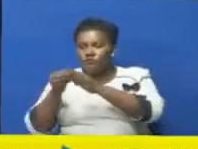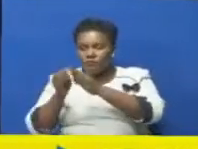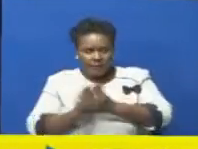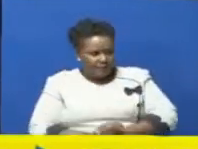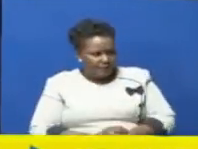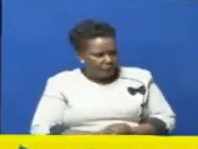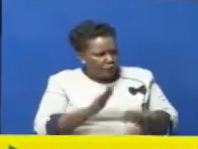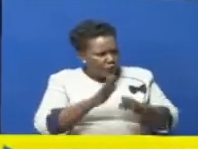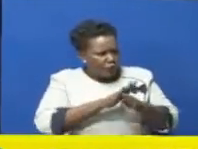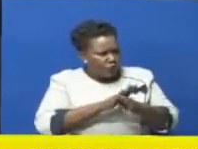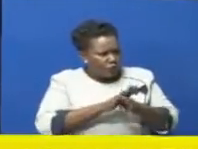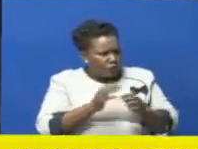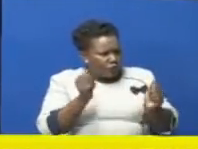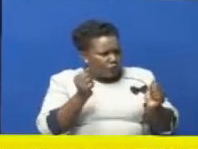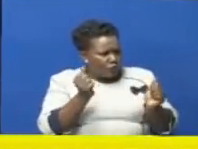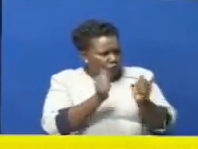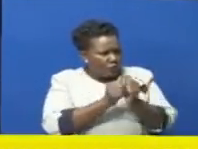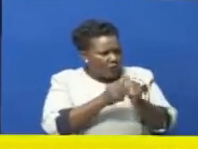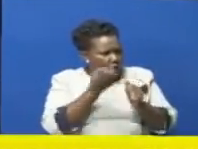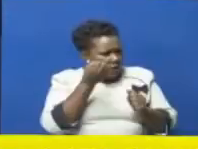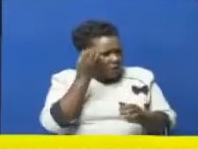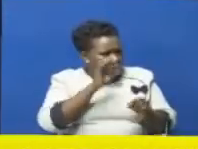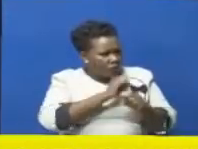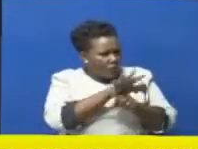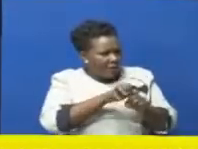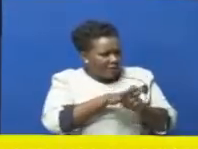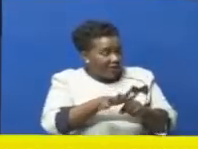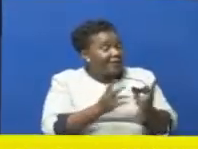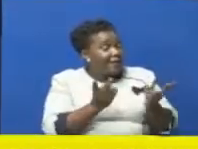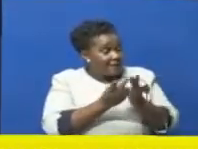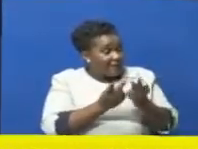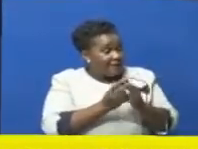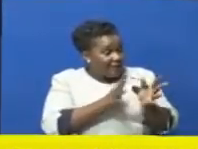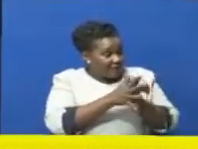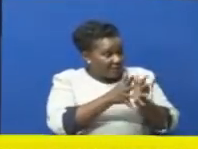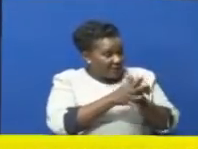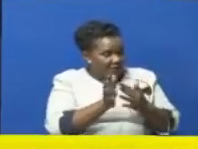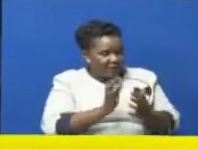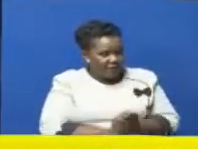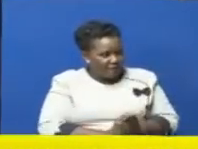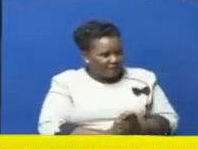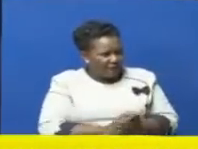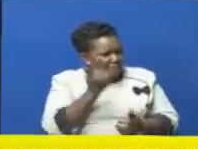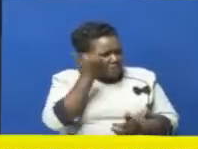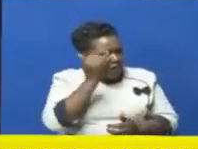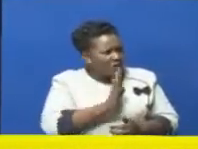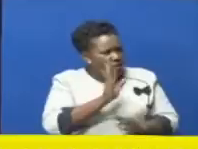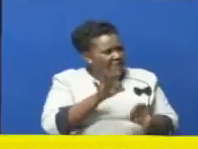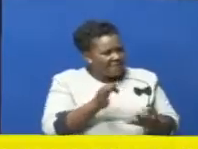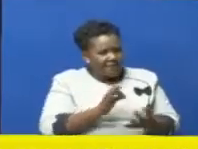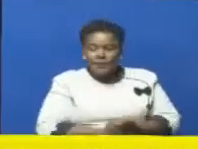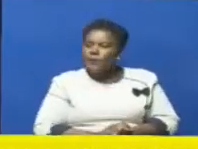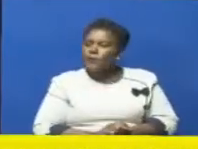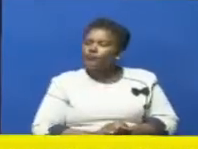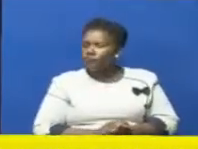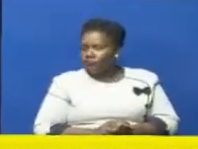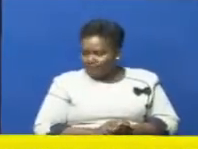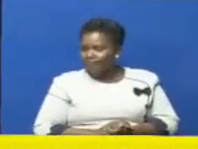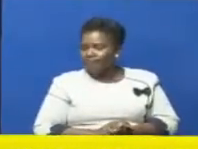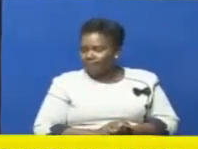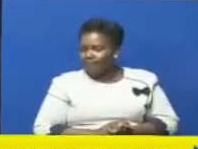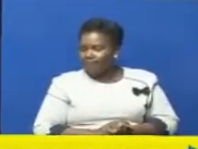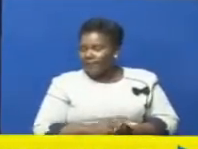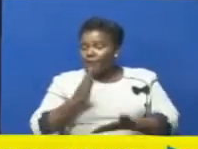waumini unaoongoza na BAKWATA kwa ujumla. Kwa kweli tumeeleza sana kuwaondoshea ukungu wa uelewa juu ya swala